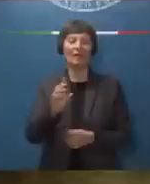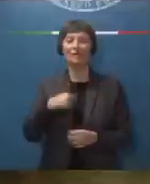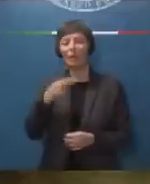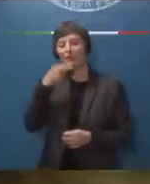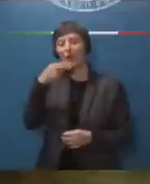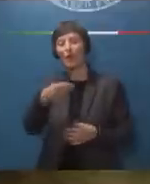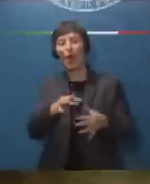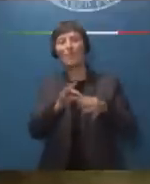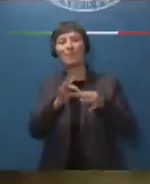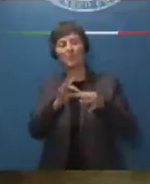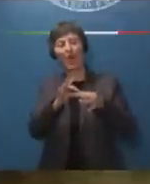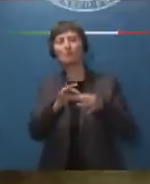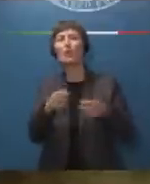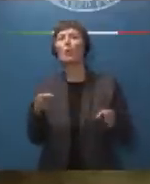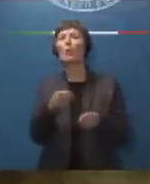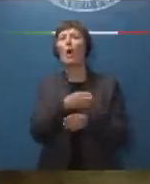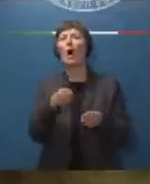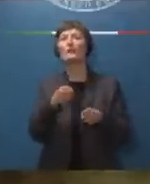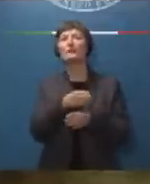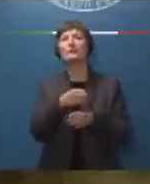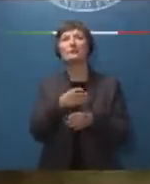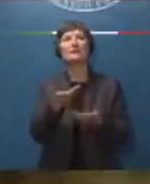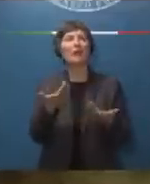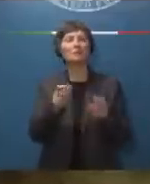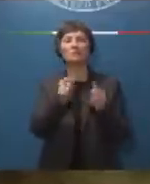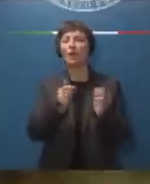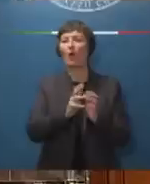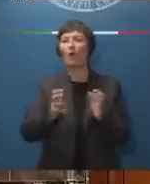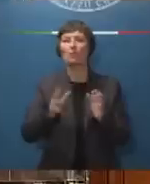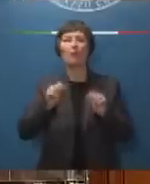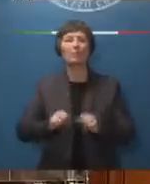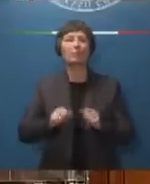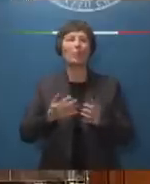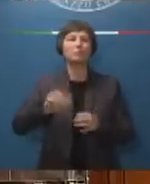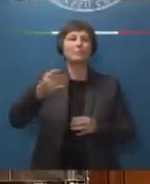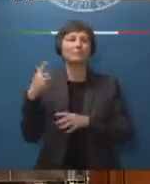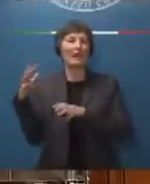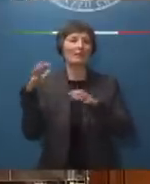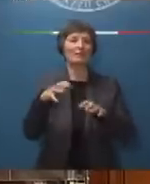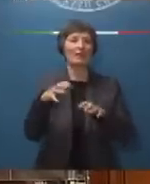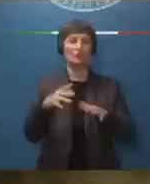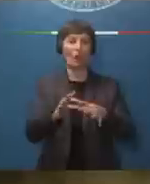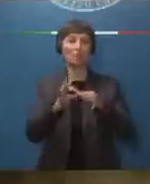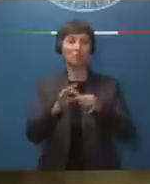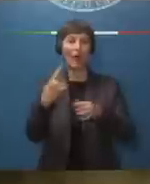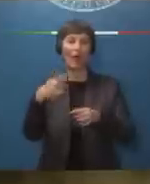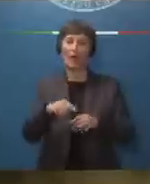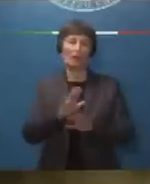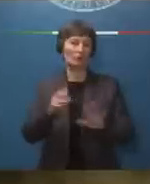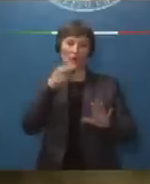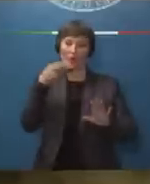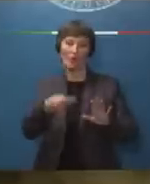qualsiasi cosa che possa assomigliare a Un'invasione nessuna pace ingiusta potrà